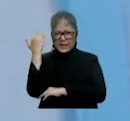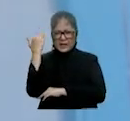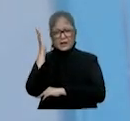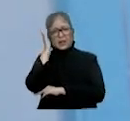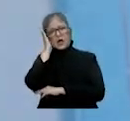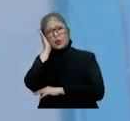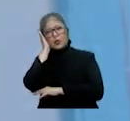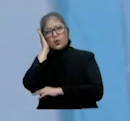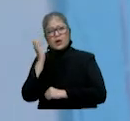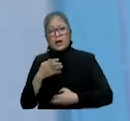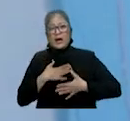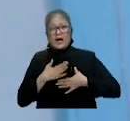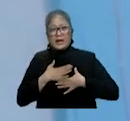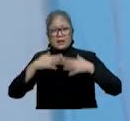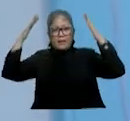tiba-tiba keramik naik.